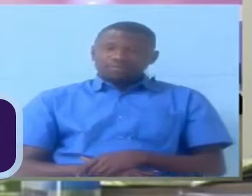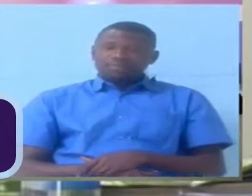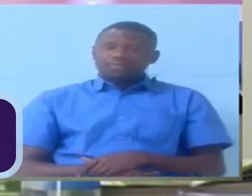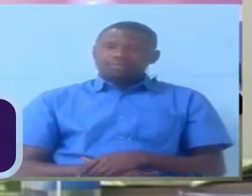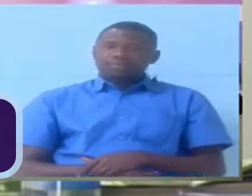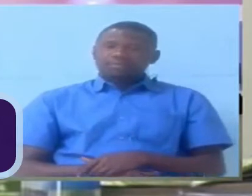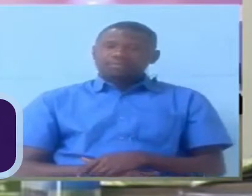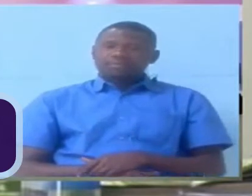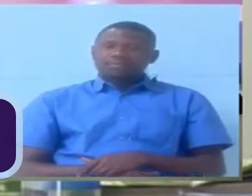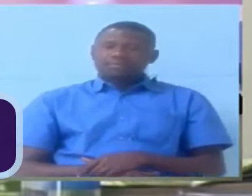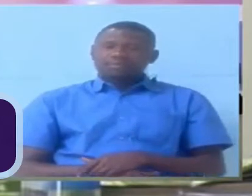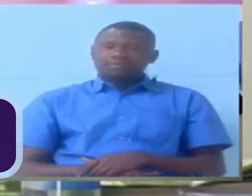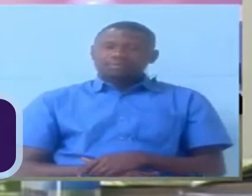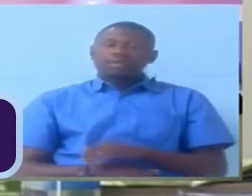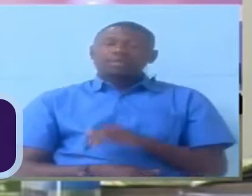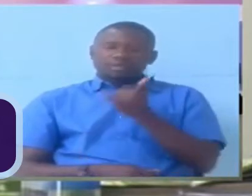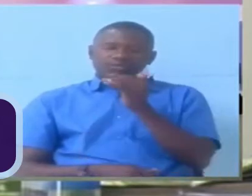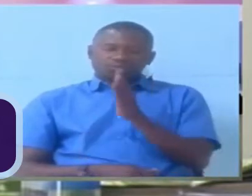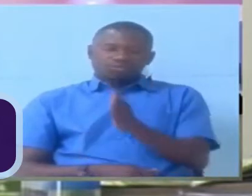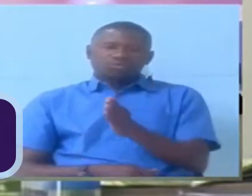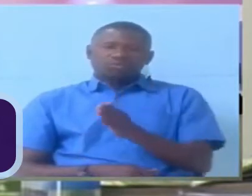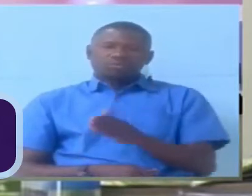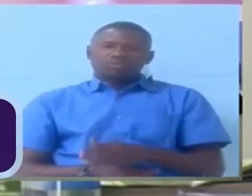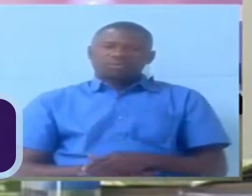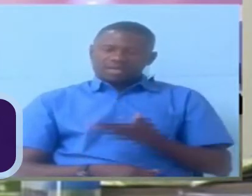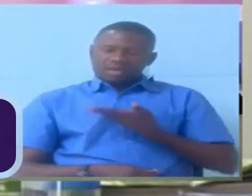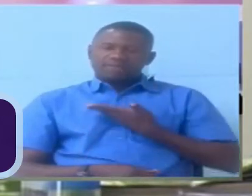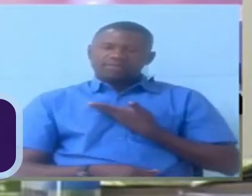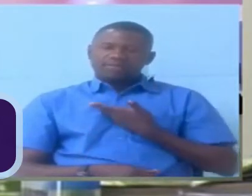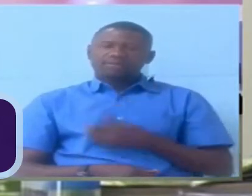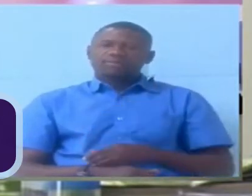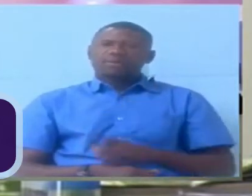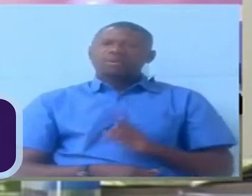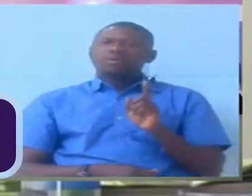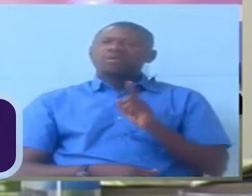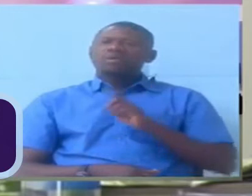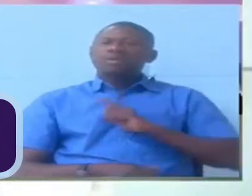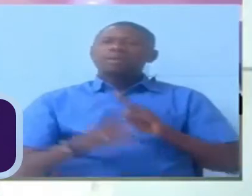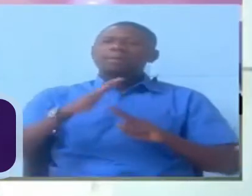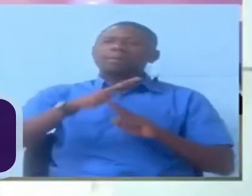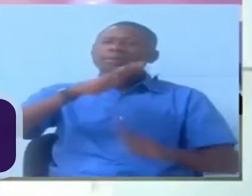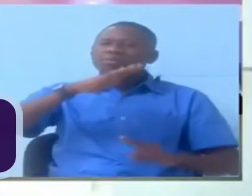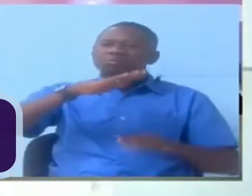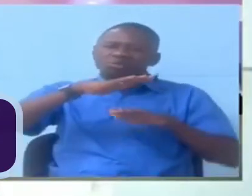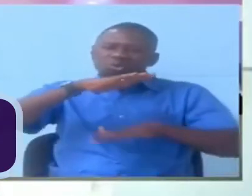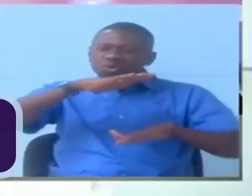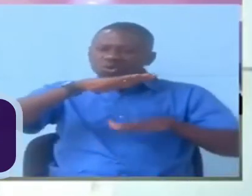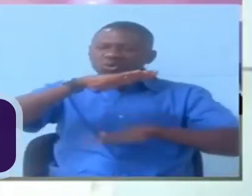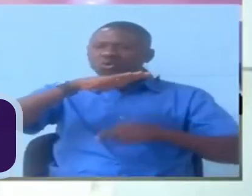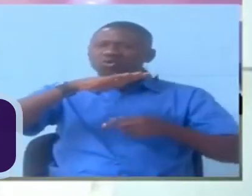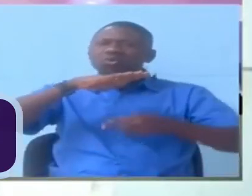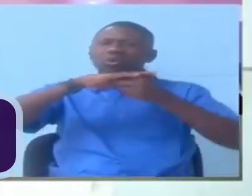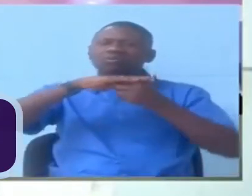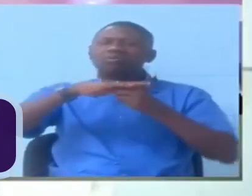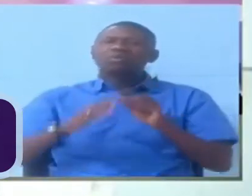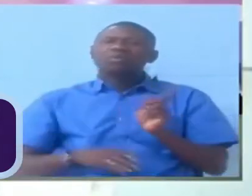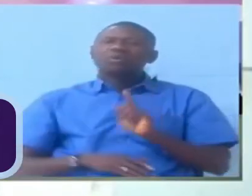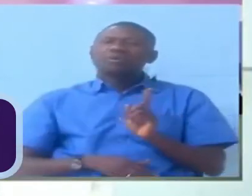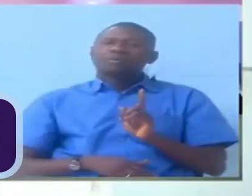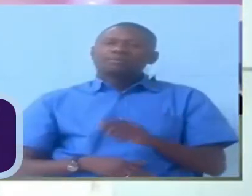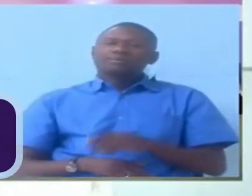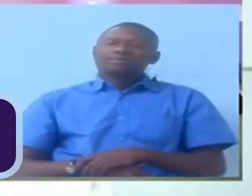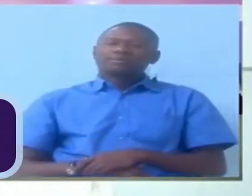or second lieutenant? La quartermaster makama la fañu for full lieutenant lem ya yo wala dilanu ba. It was a